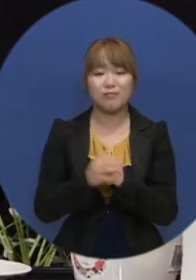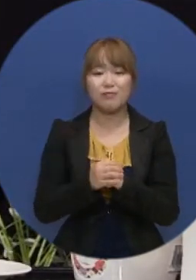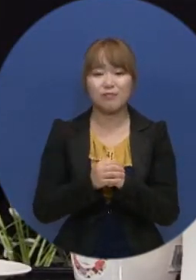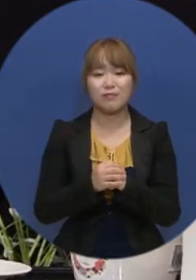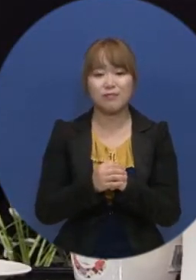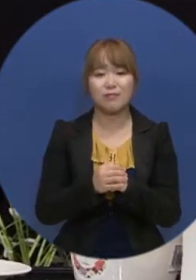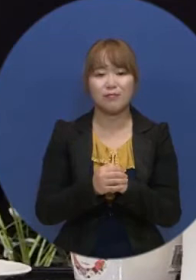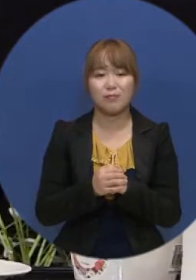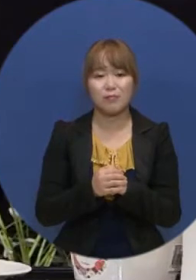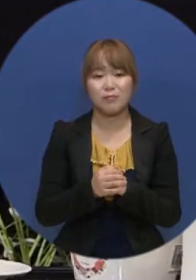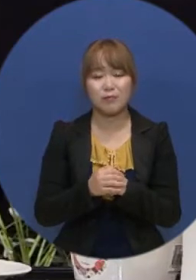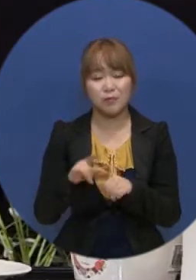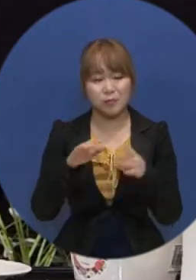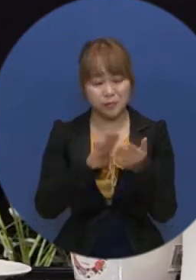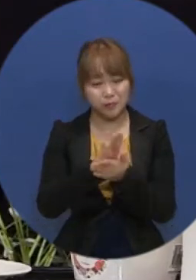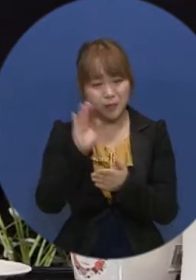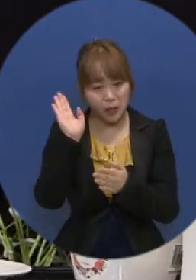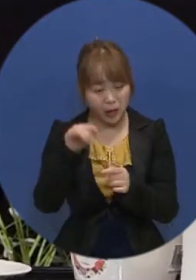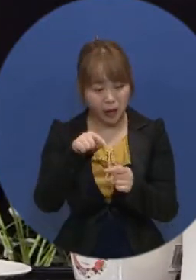거기 갔다가